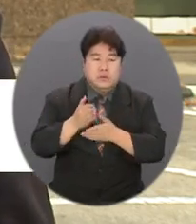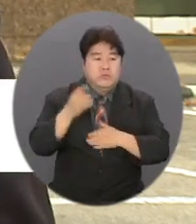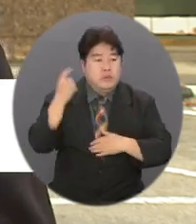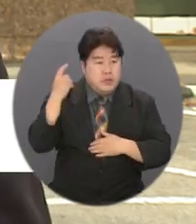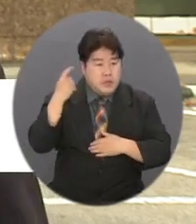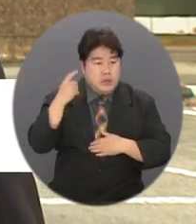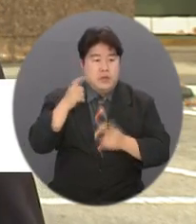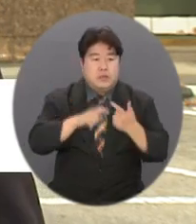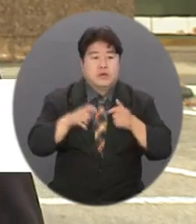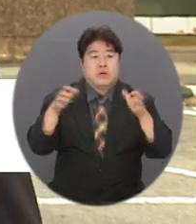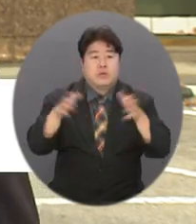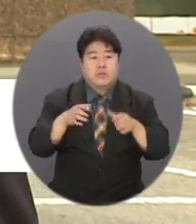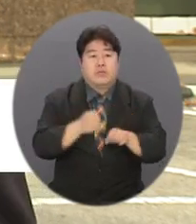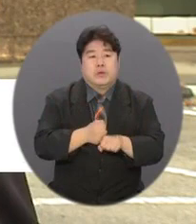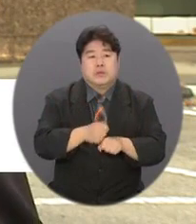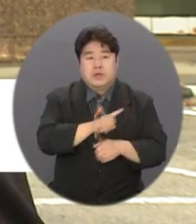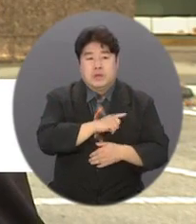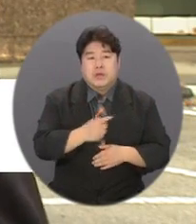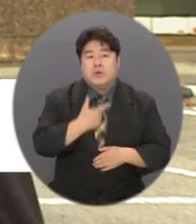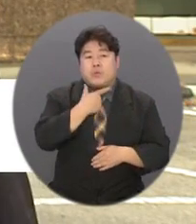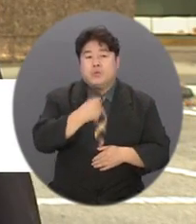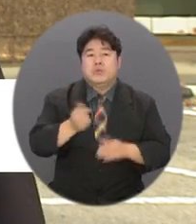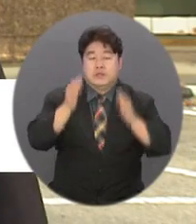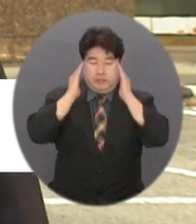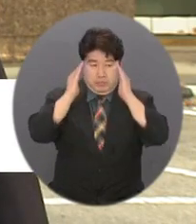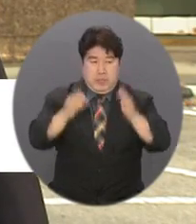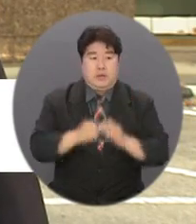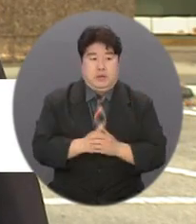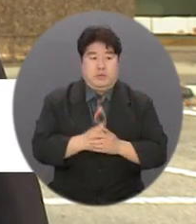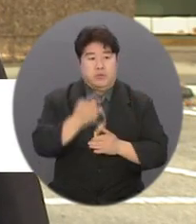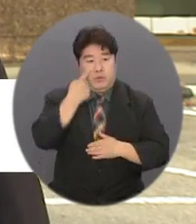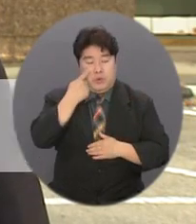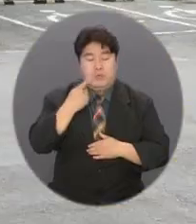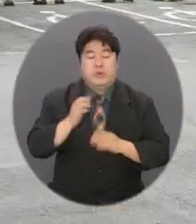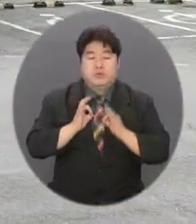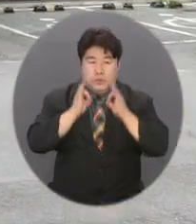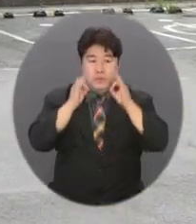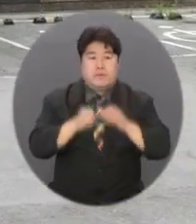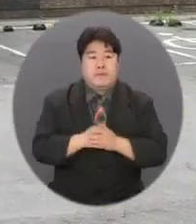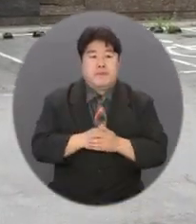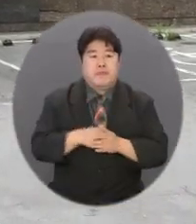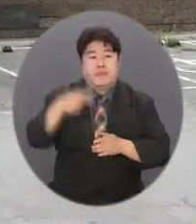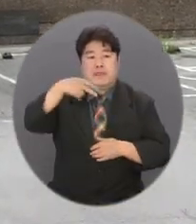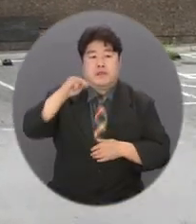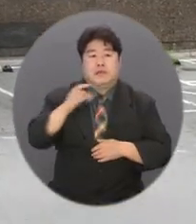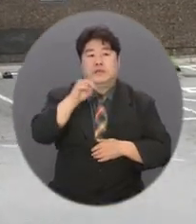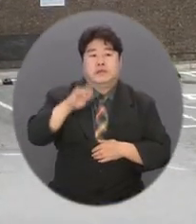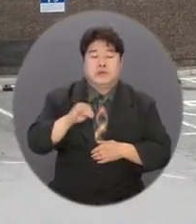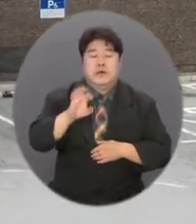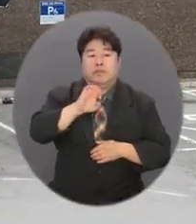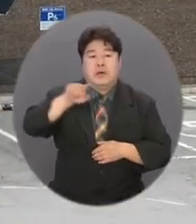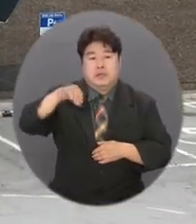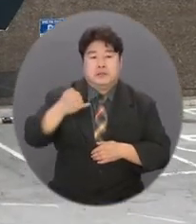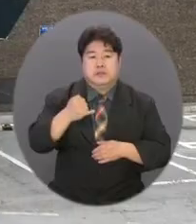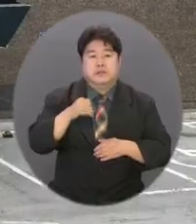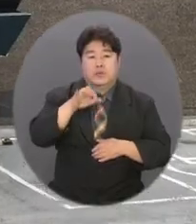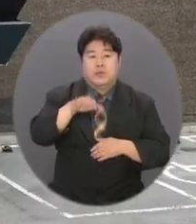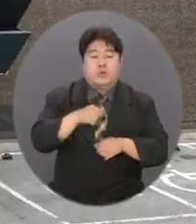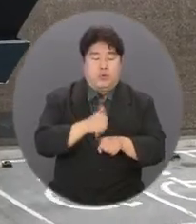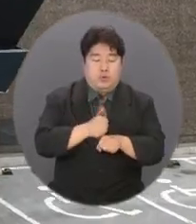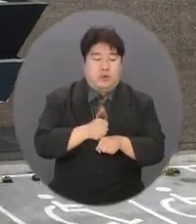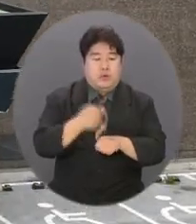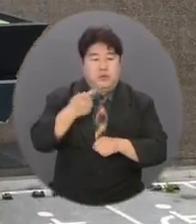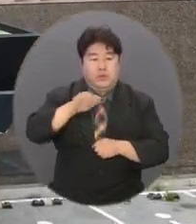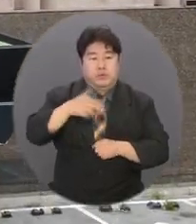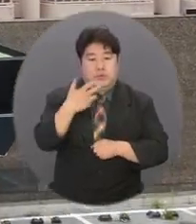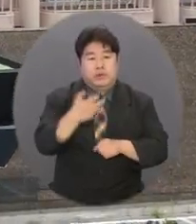모집을 해서 가장 도 원하는 방향으로 한 획을 노력입니다 신양 파크 호텔 은 지난 1980년대부터